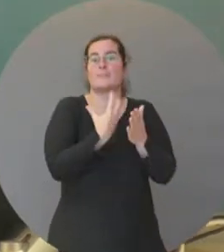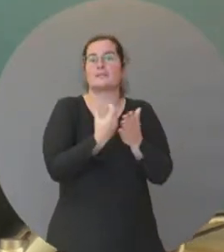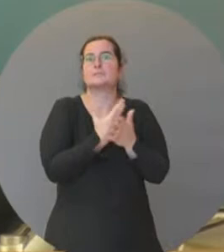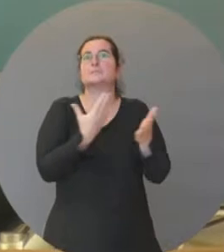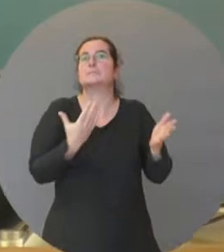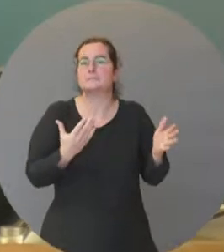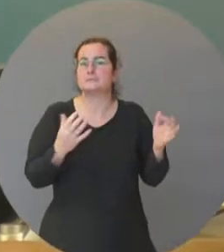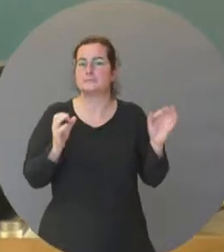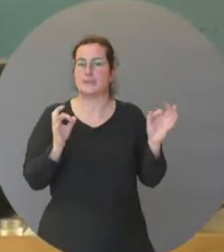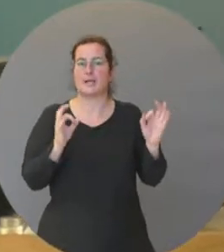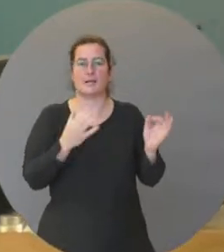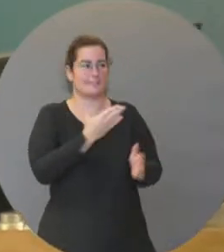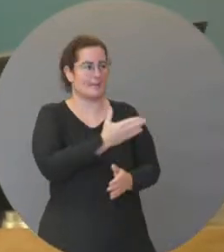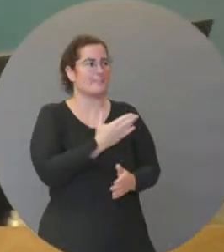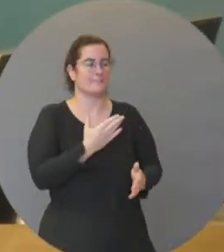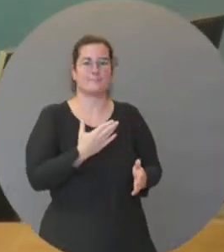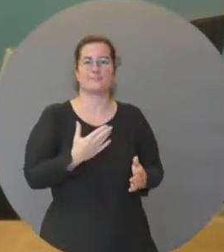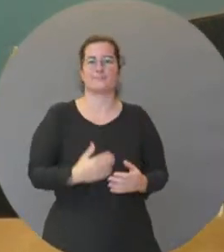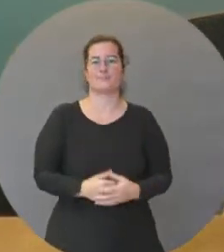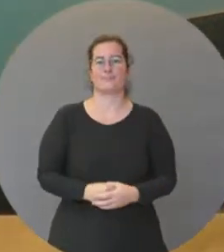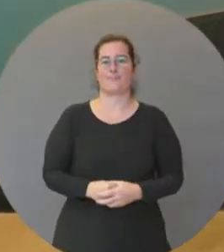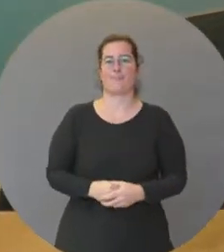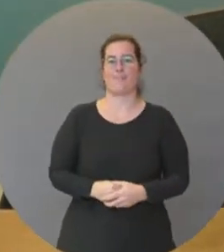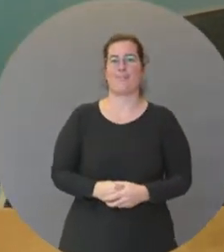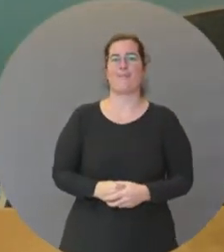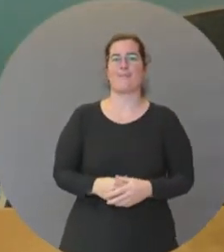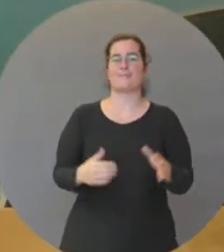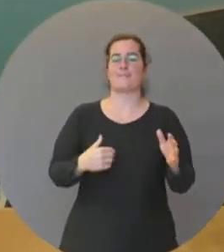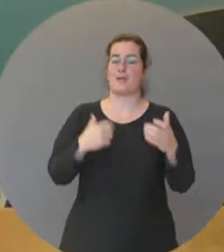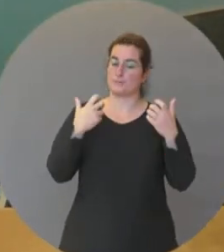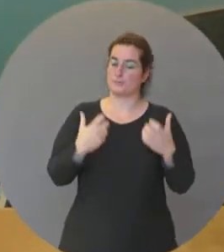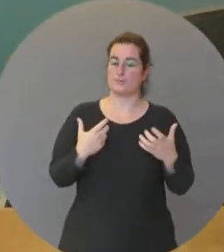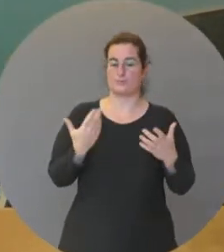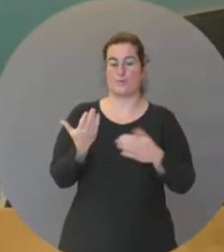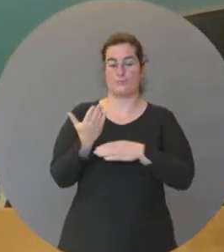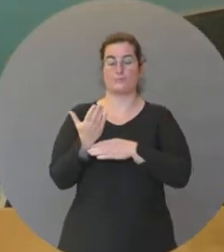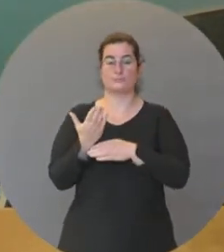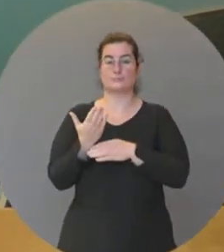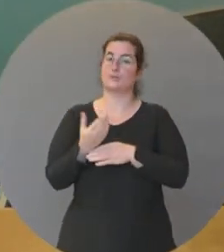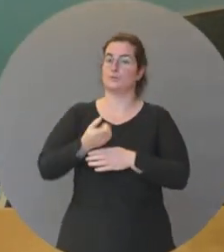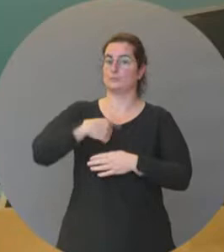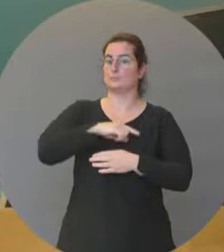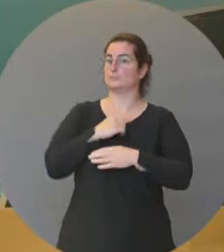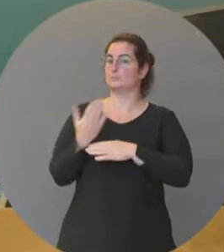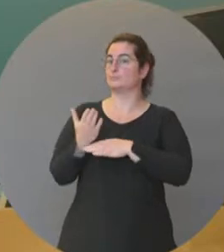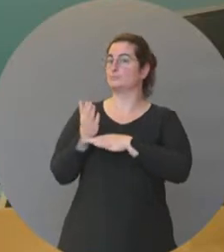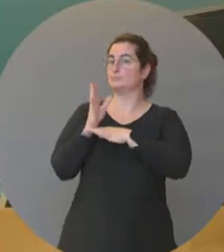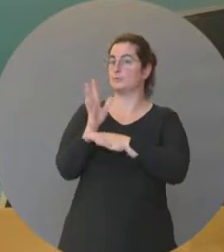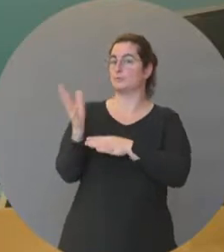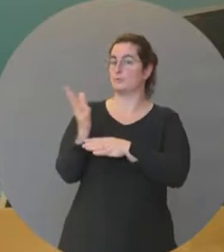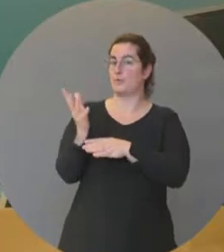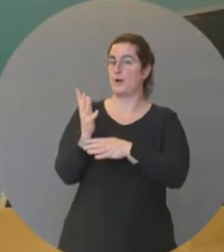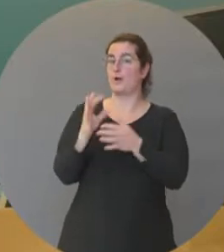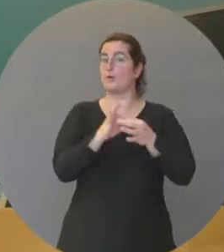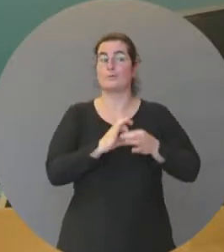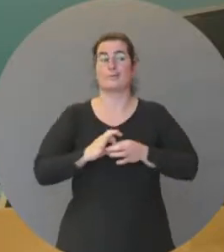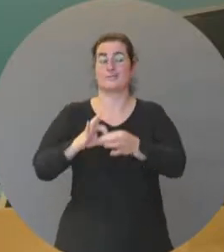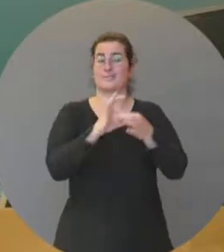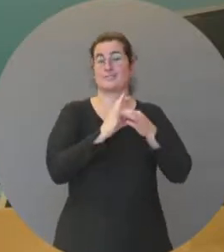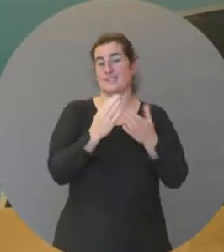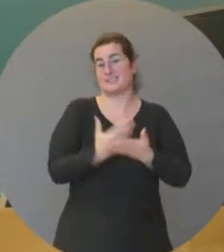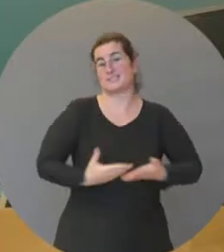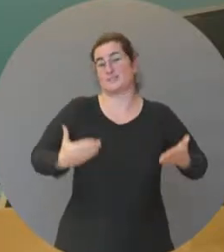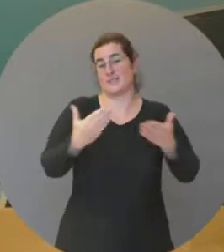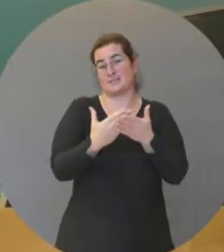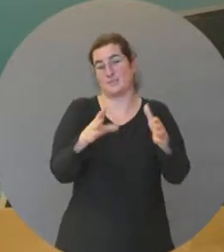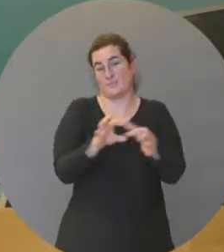je suggère simplement que nous montrions comme nous l'avons fait à l'égard des collectivités qui ont été confrontés à la même situation la